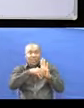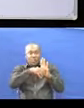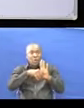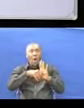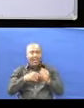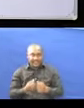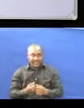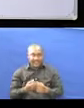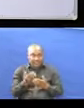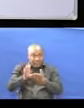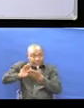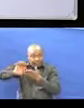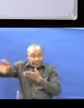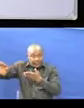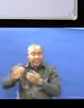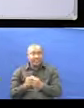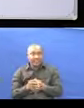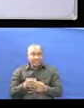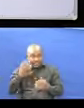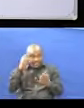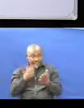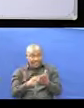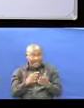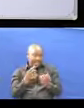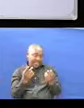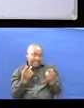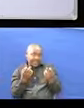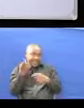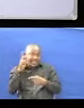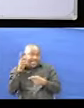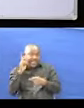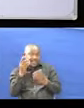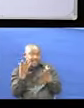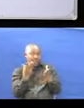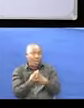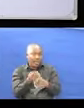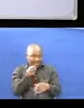gani? Na zenyewe zenye asili moja. Subiri mara moja.